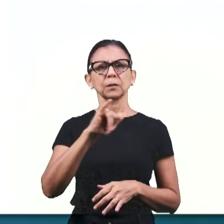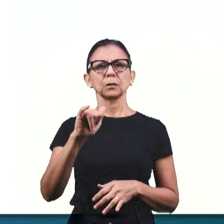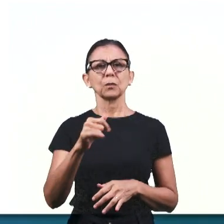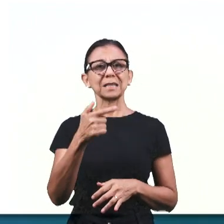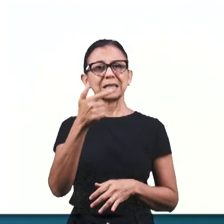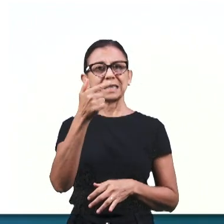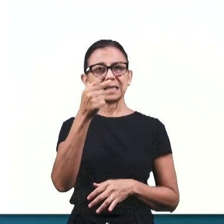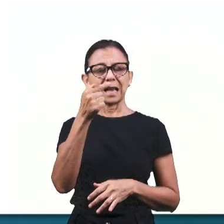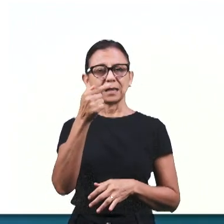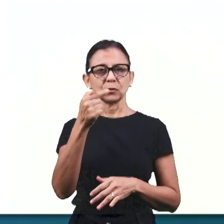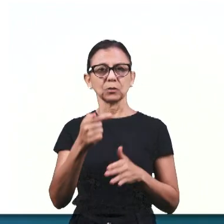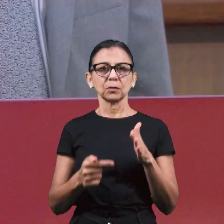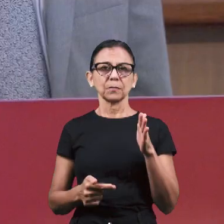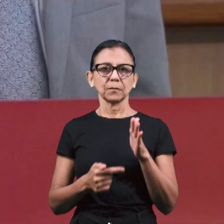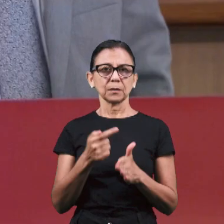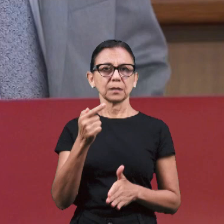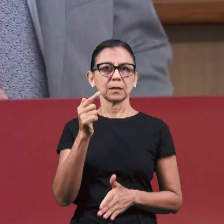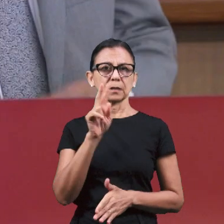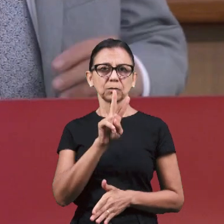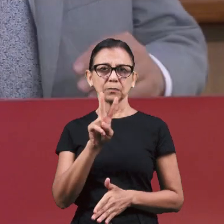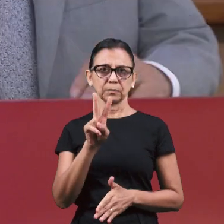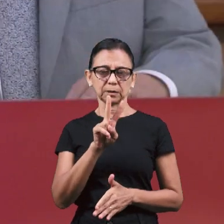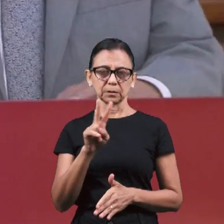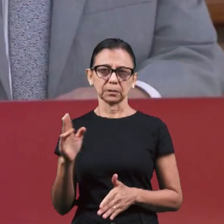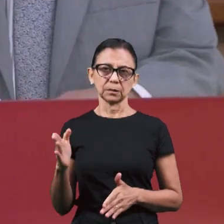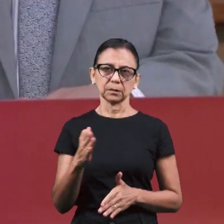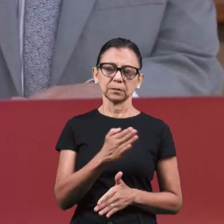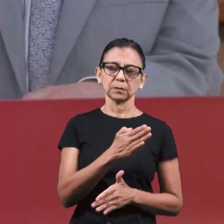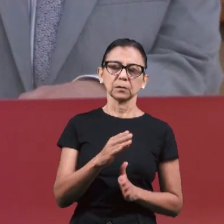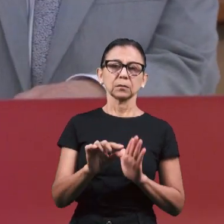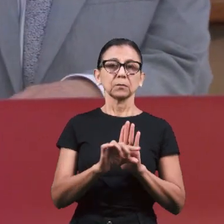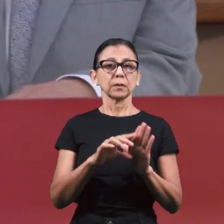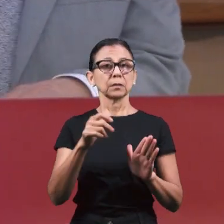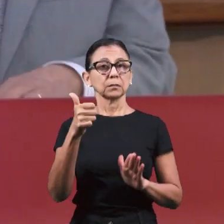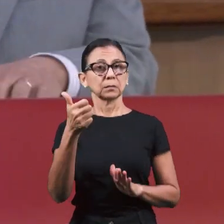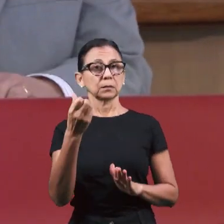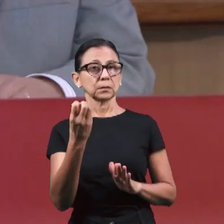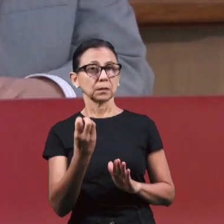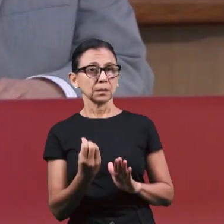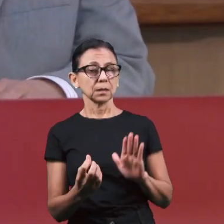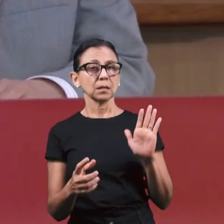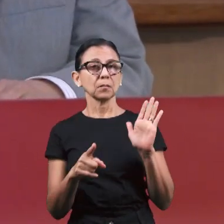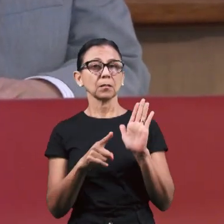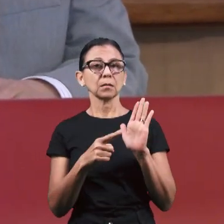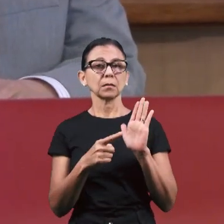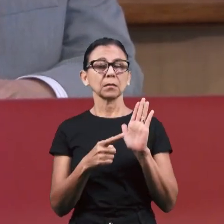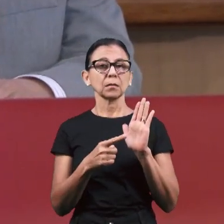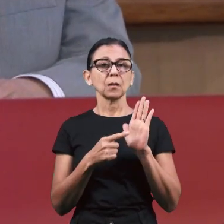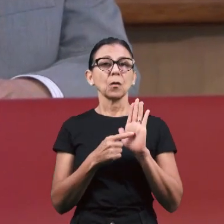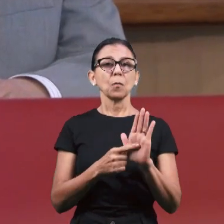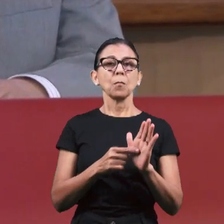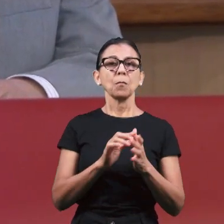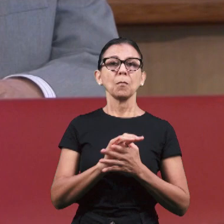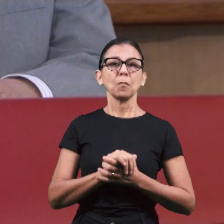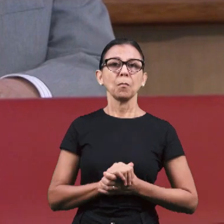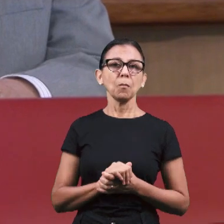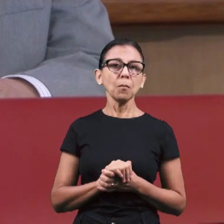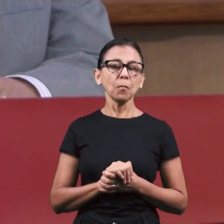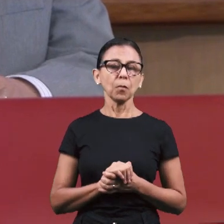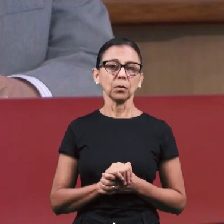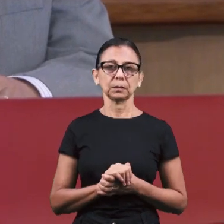autre expression en utilisant le texte, le verset 16, aussi appelé d'hypocrite, sans